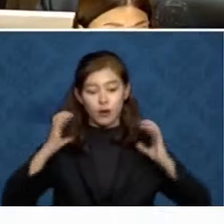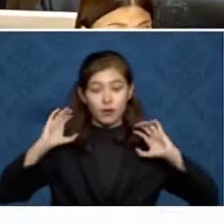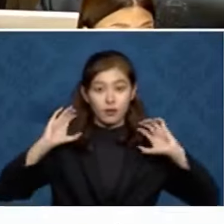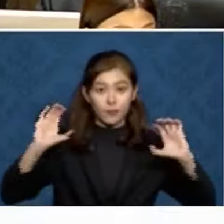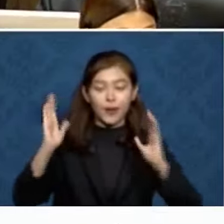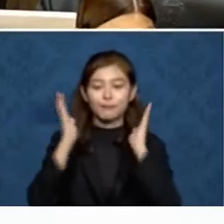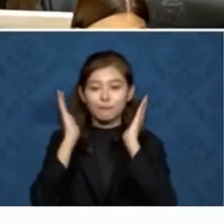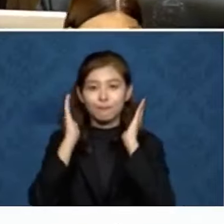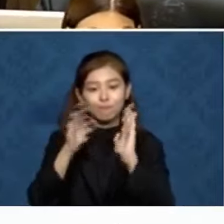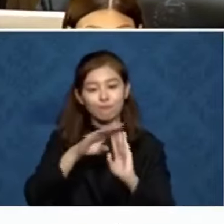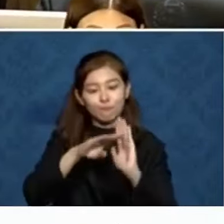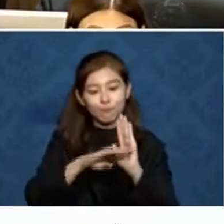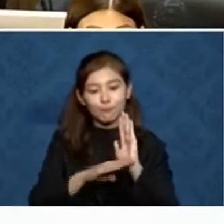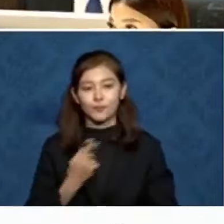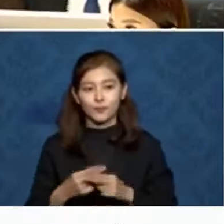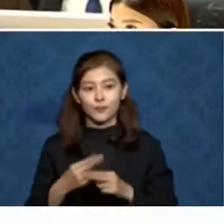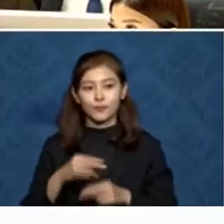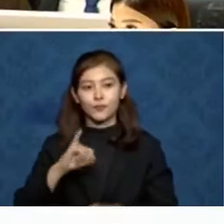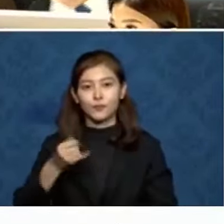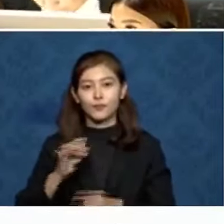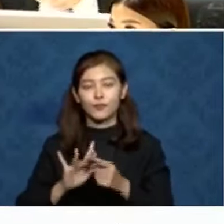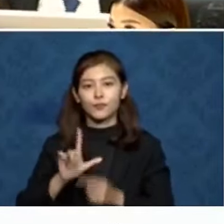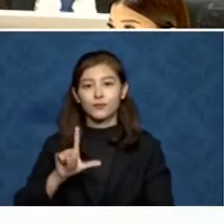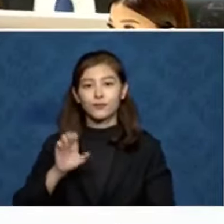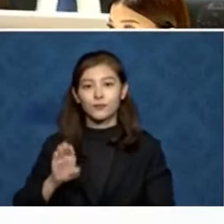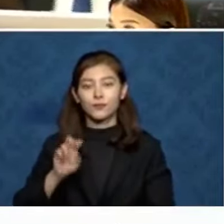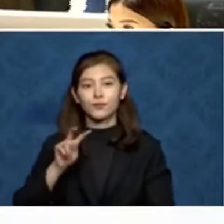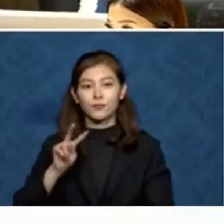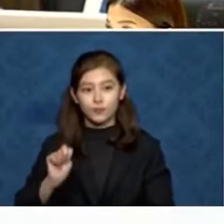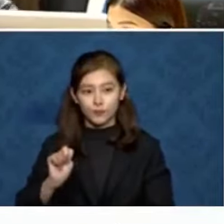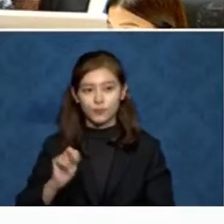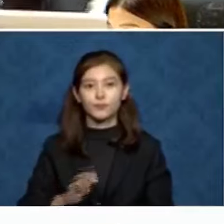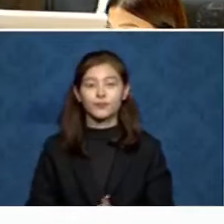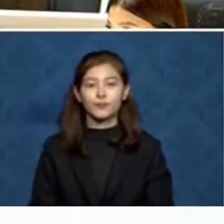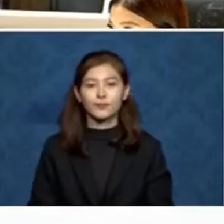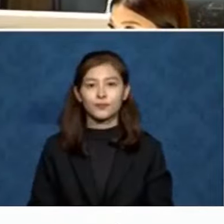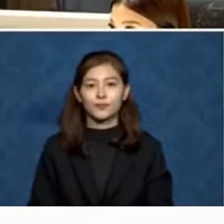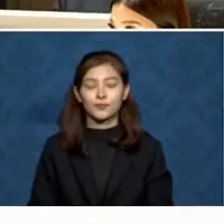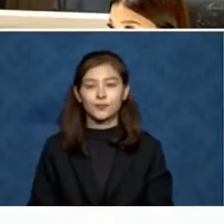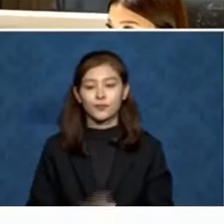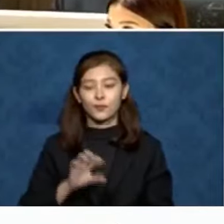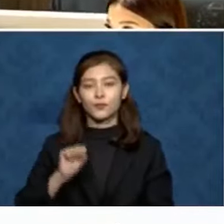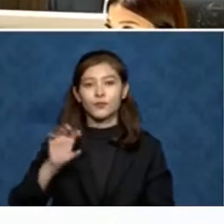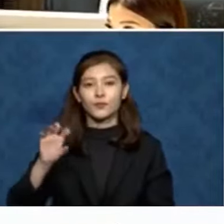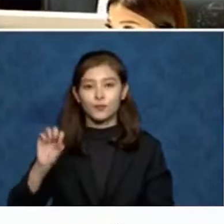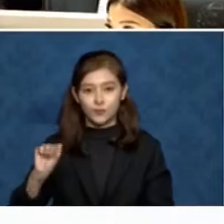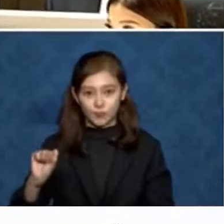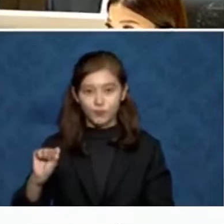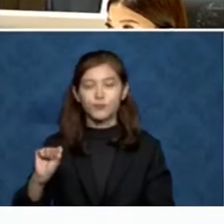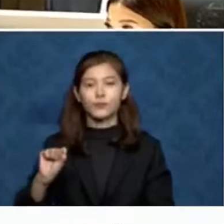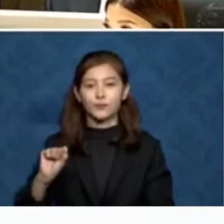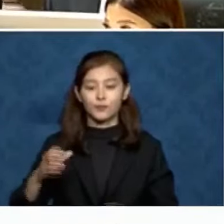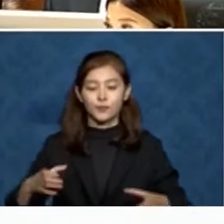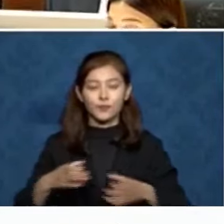เป็ดง่อยมีเวลาใช้เงินแค่ 5เดือนจาก 12เดือนน่ะฮะหรือแค่ 40%ประสิทธิภาพในการใช้เงินลด